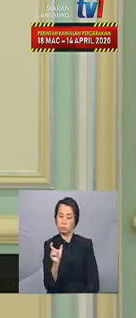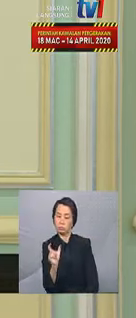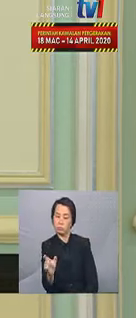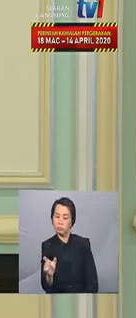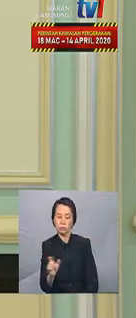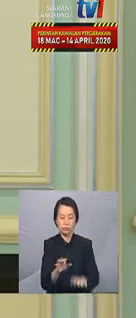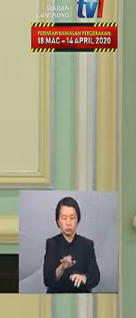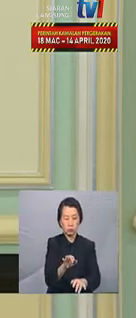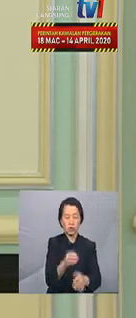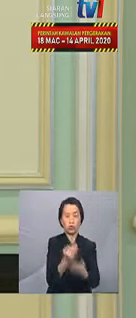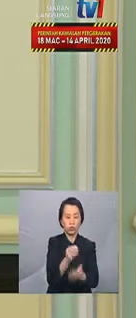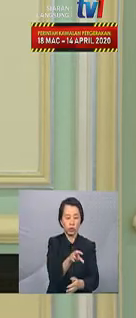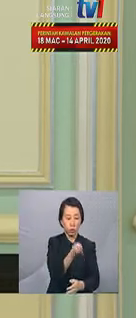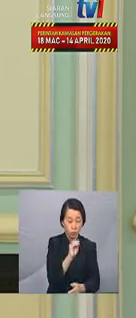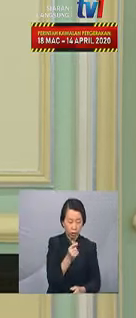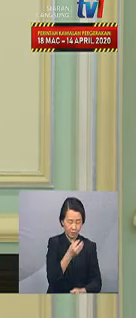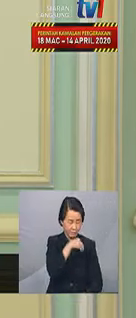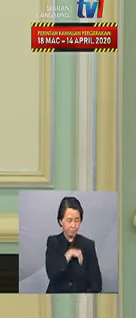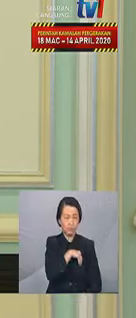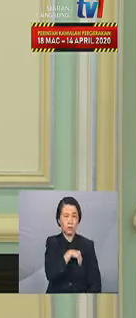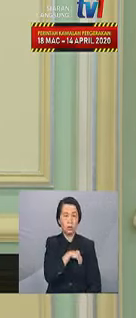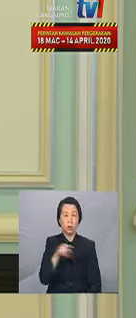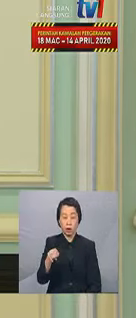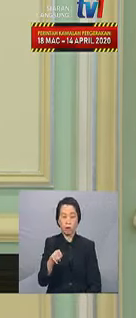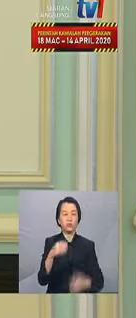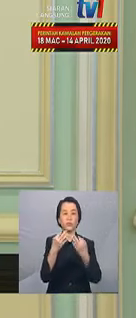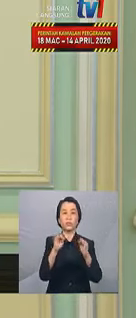charge sebanyak RM1 lagi kepada